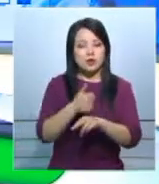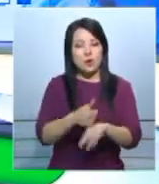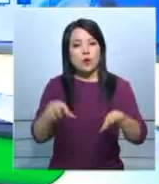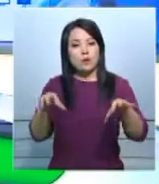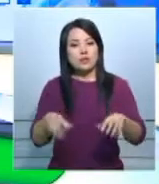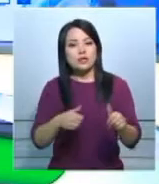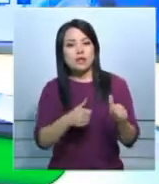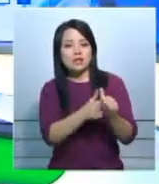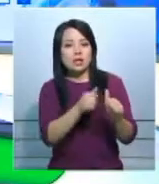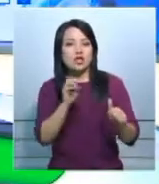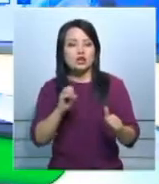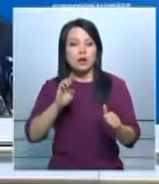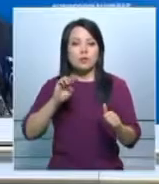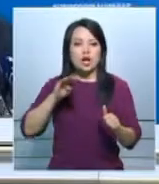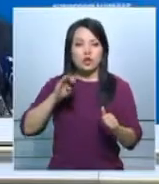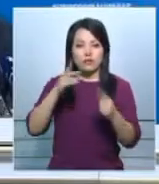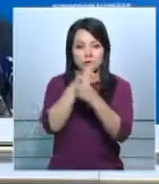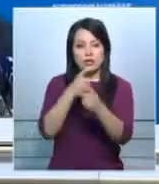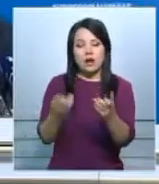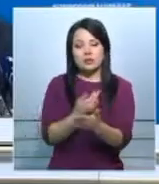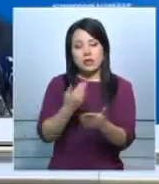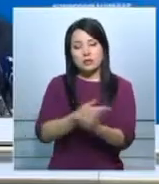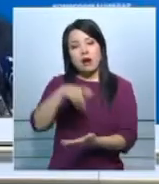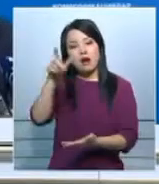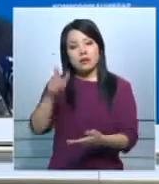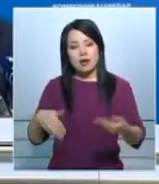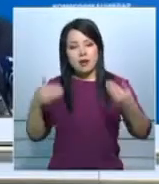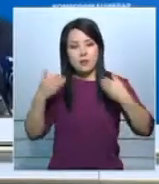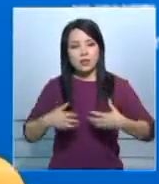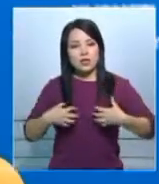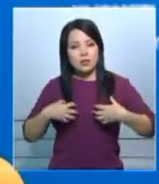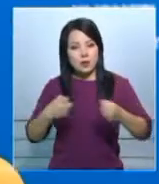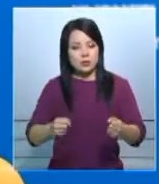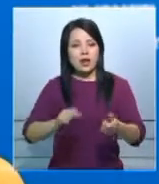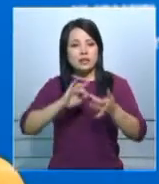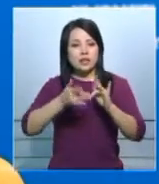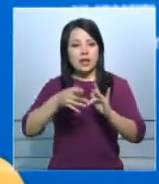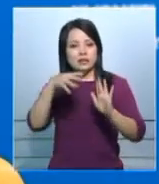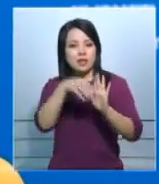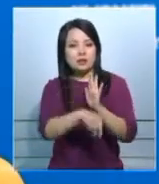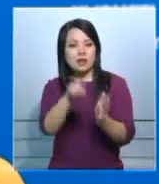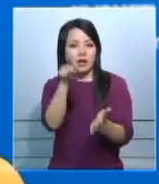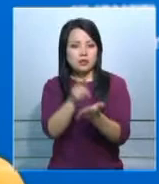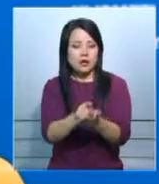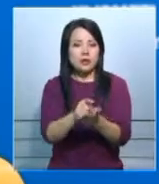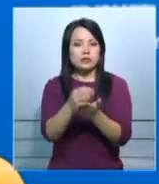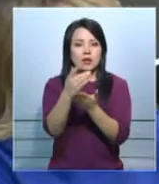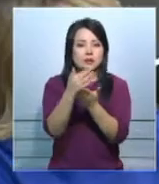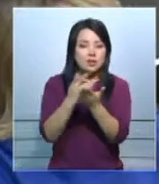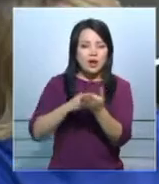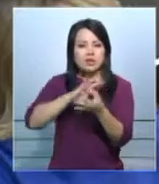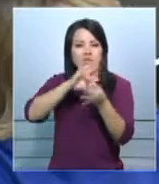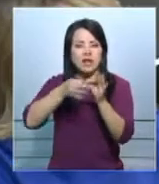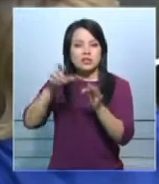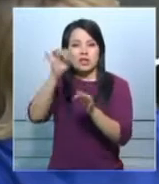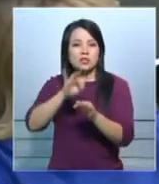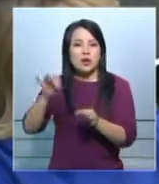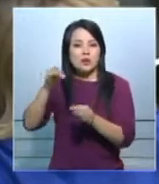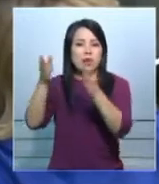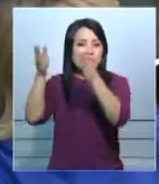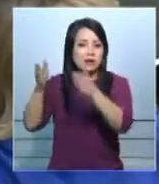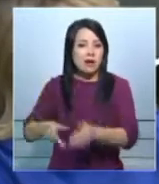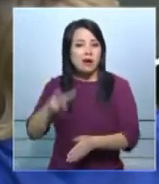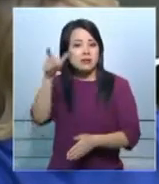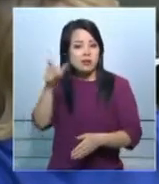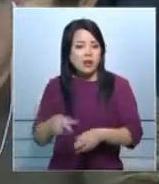Біртанов хабарлады. Құжатта адамның денсаулығы жайлы толық ақпарат электронды түрде сақталады. Сондай-ақ ведомство емханалардағы